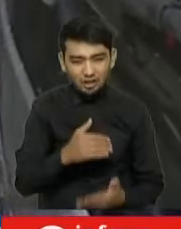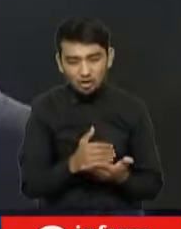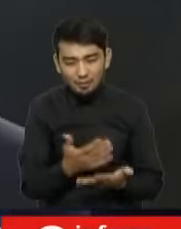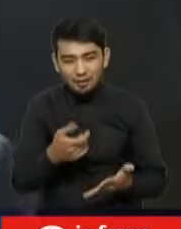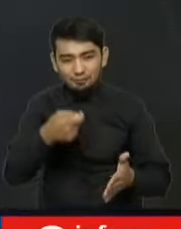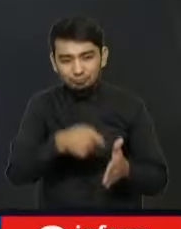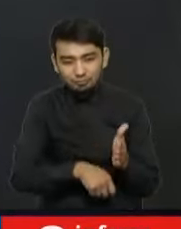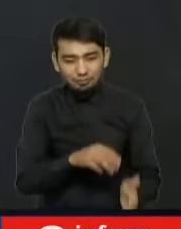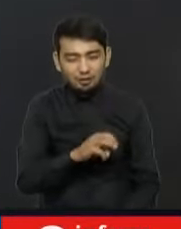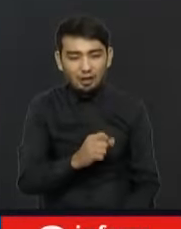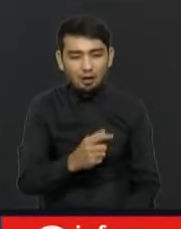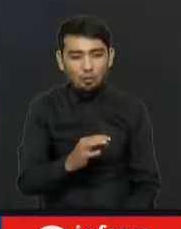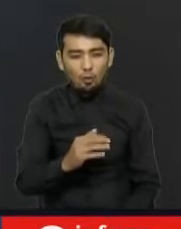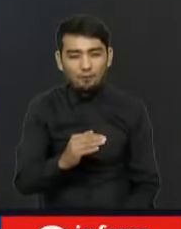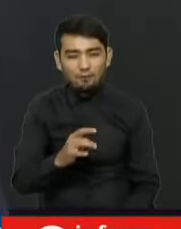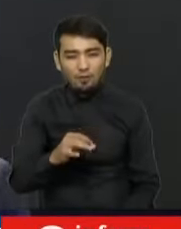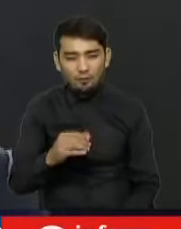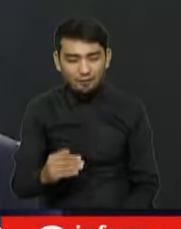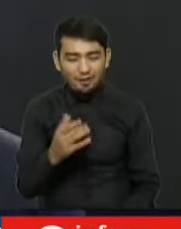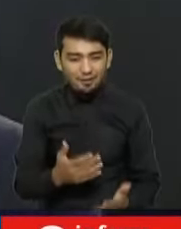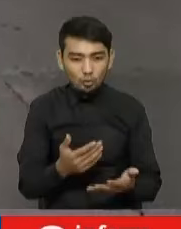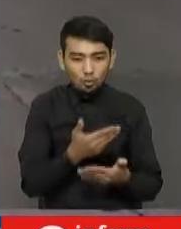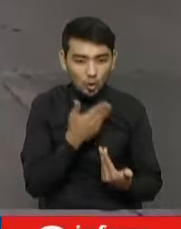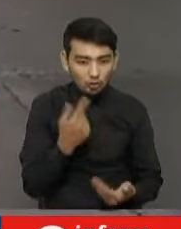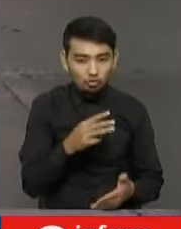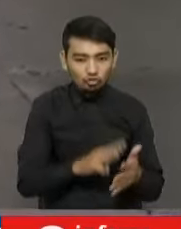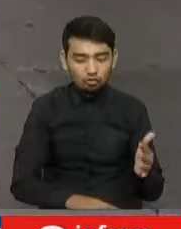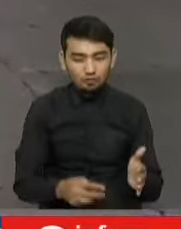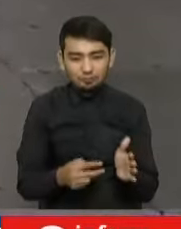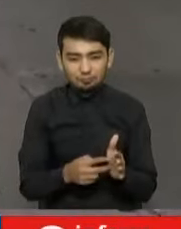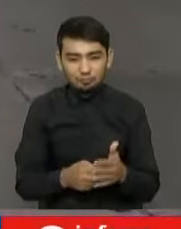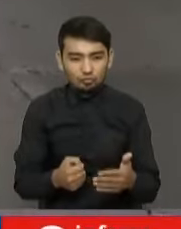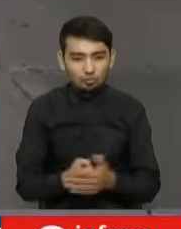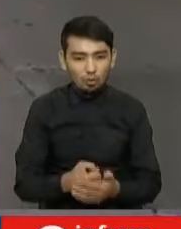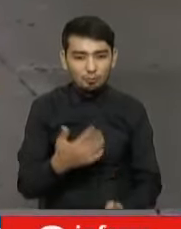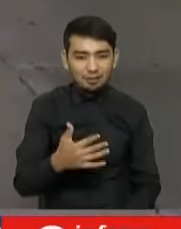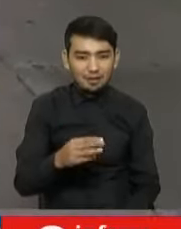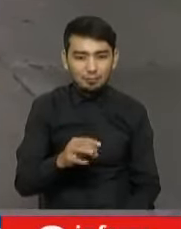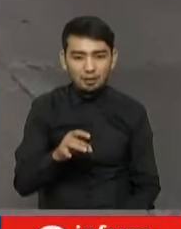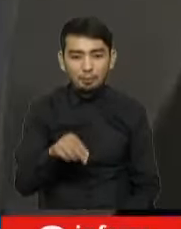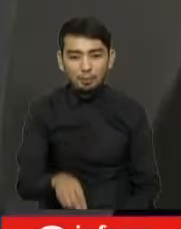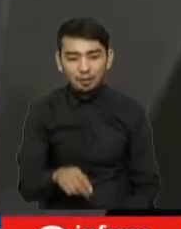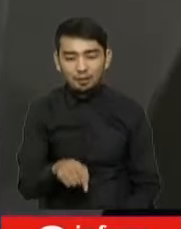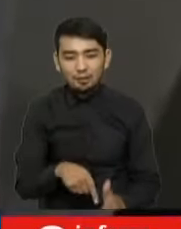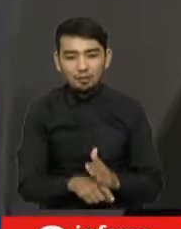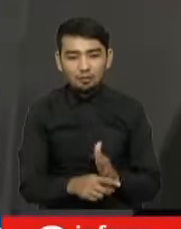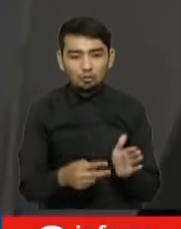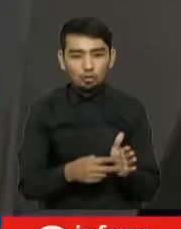либо отсутствия тахографа перевозчикам грозит штраф в размере максимально до 50 МРП. Это почти